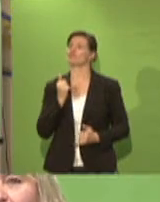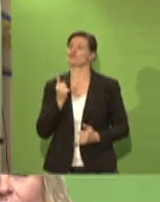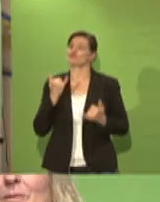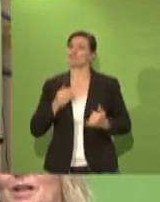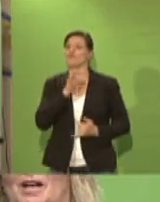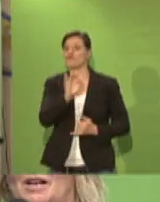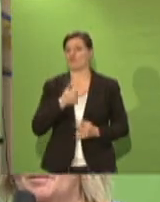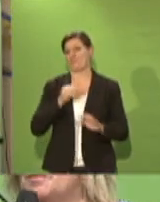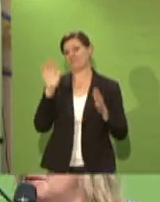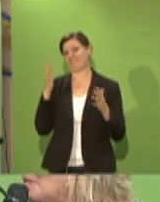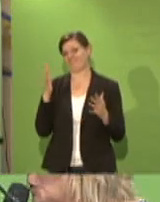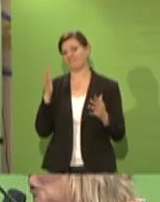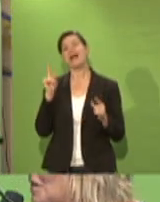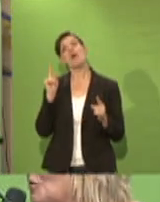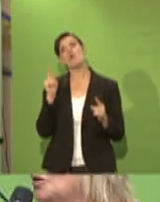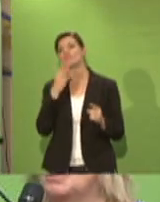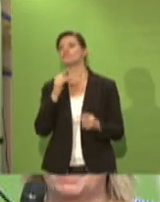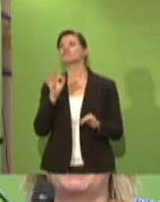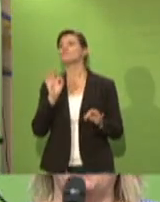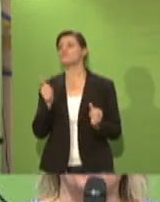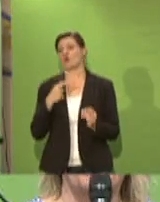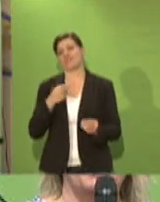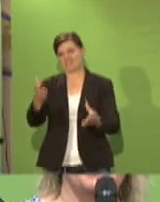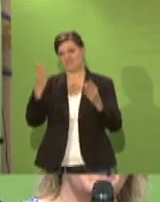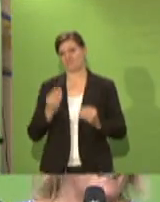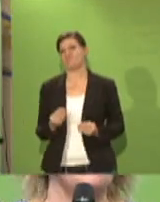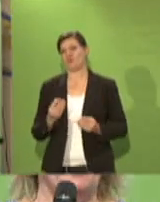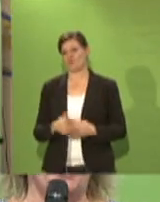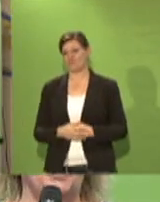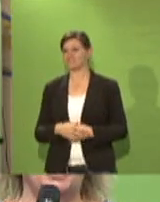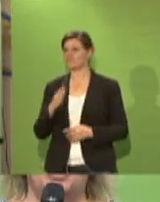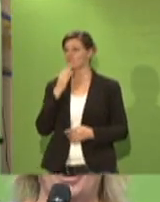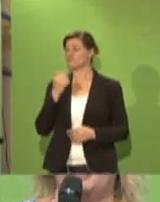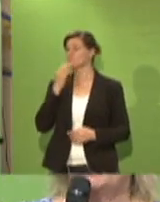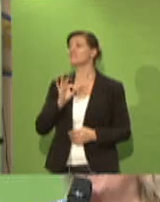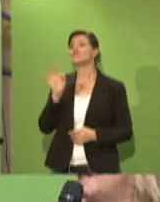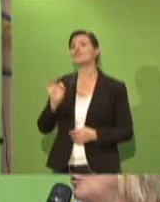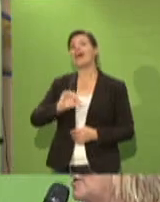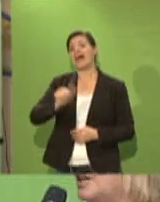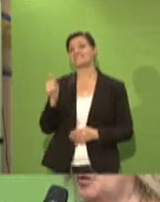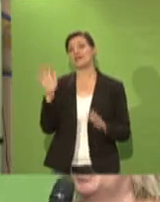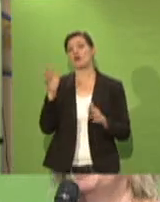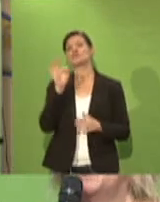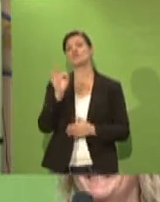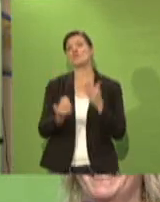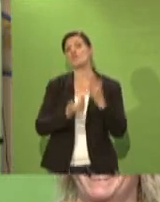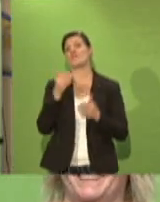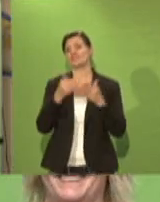was Besonderem begrüßen. Und ich sage jetzt mal bitte den ersten Applaus für die neuen Fraktionen der